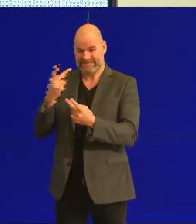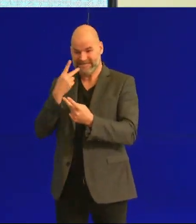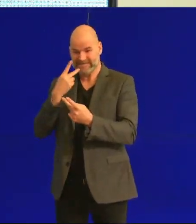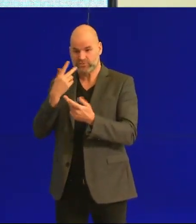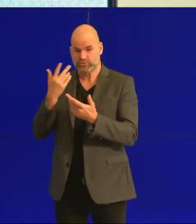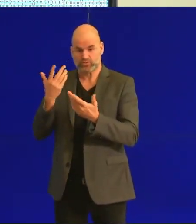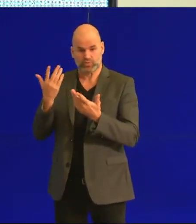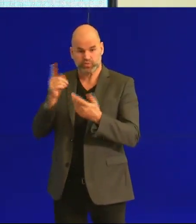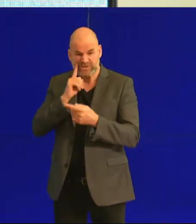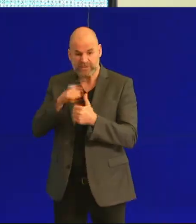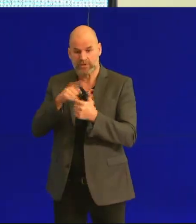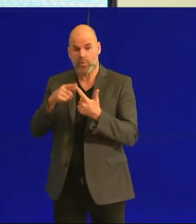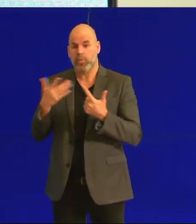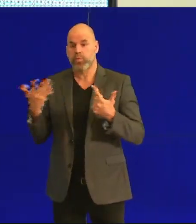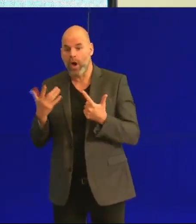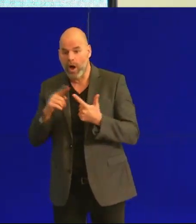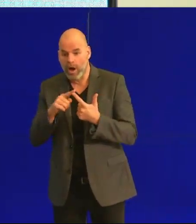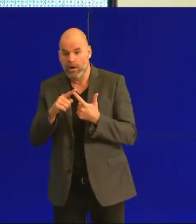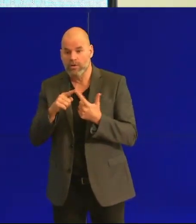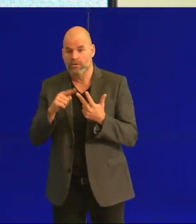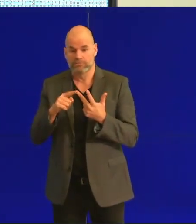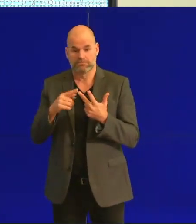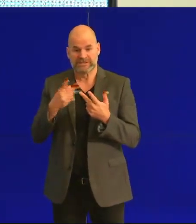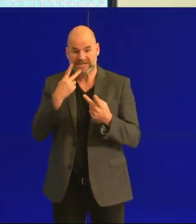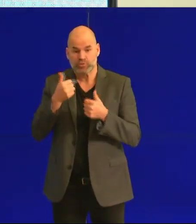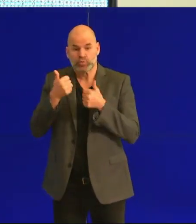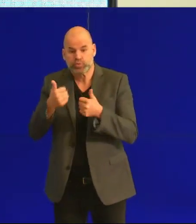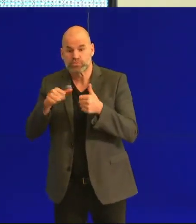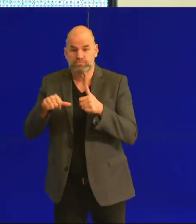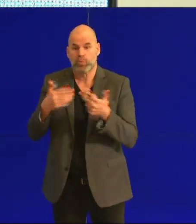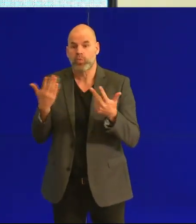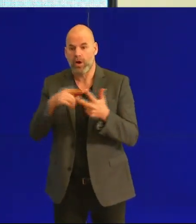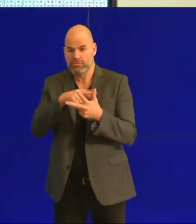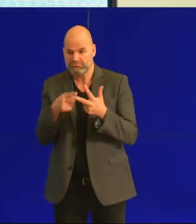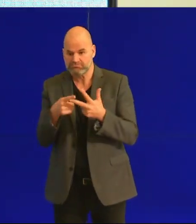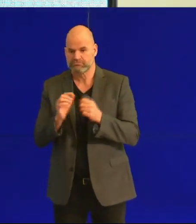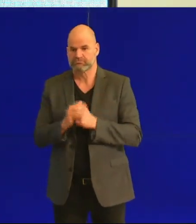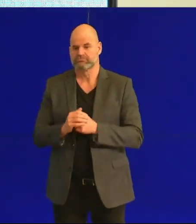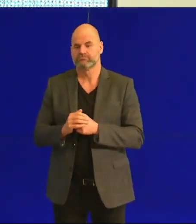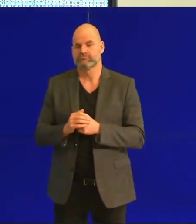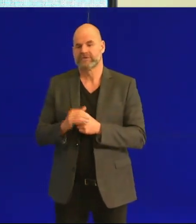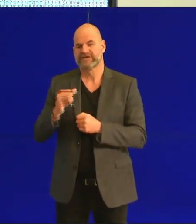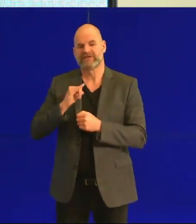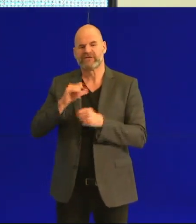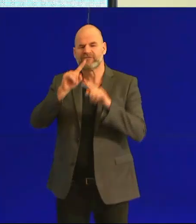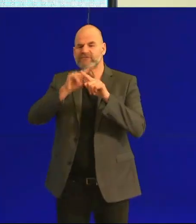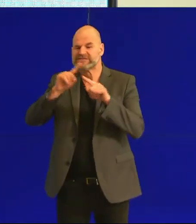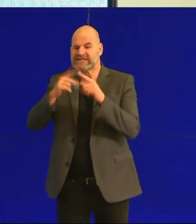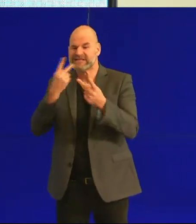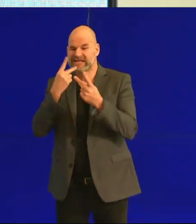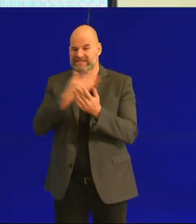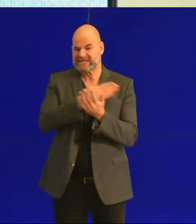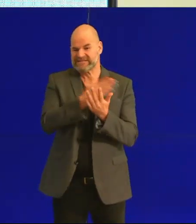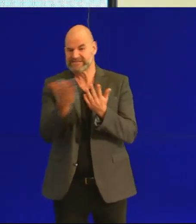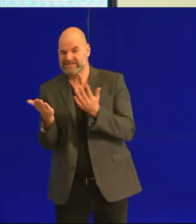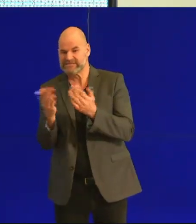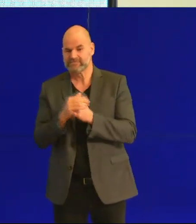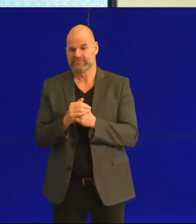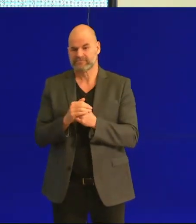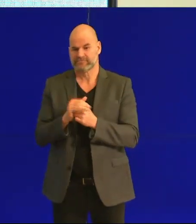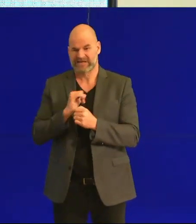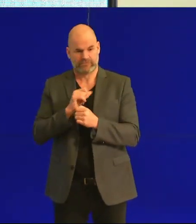indice eroglu qui se testent notre ville quand tu sais si tu crois que vous lui êtes comme spécificité outils et aux